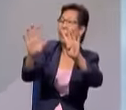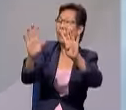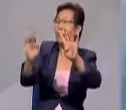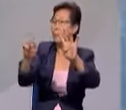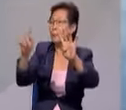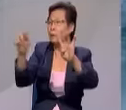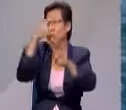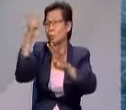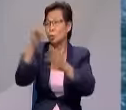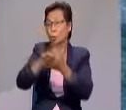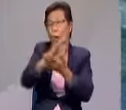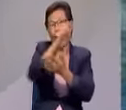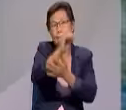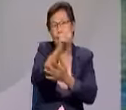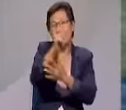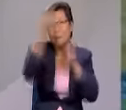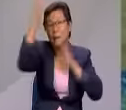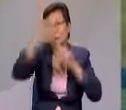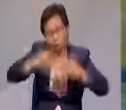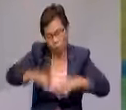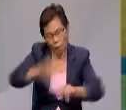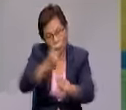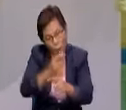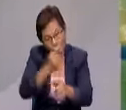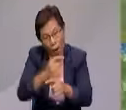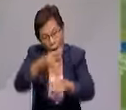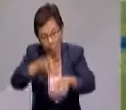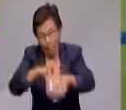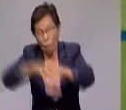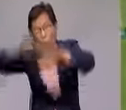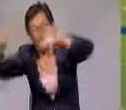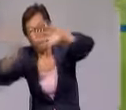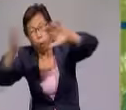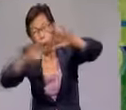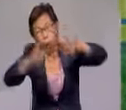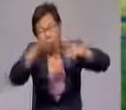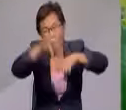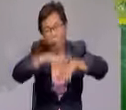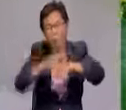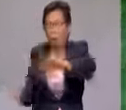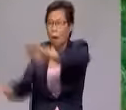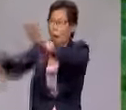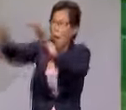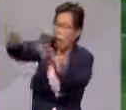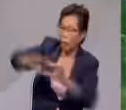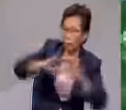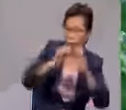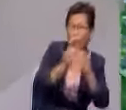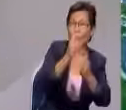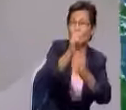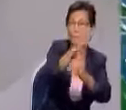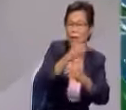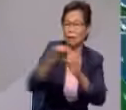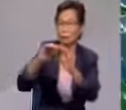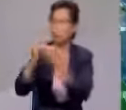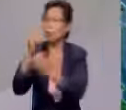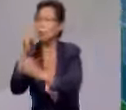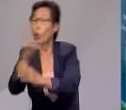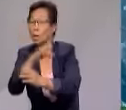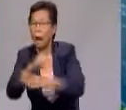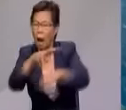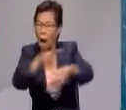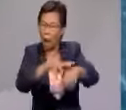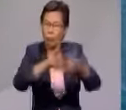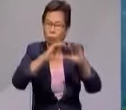itu Map Malaysia masih lagi mengekalkan amaran angin kencang serta lauk bergelora kategori pertama dan juga kedua, yang mana